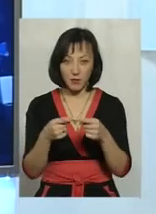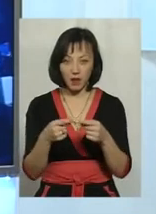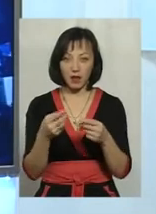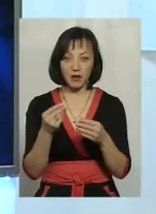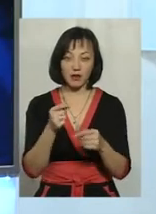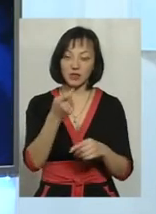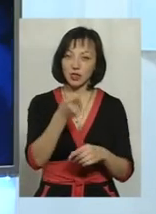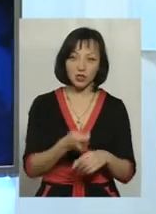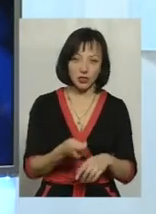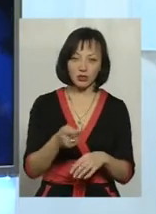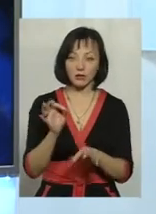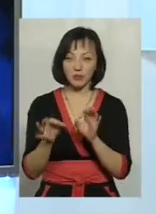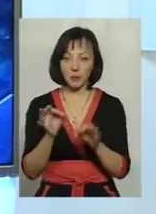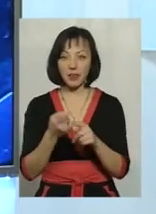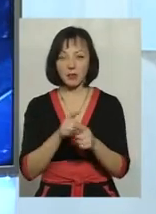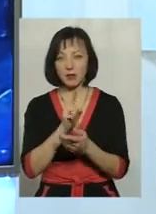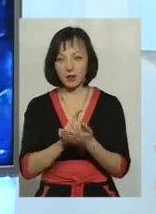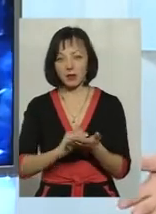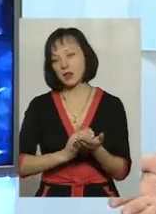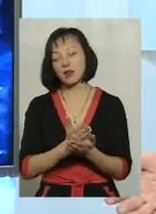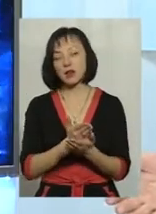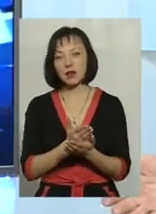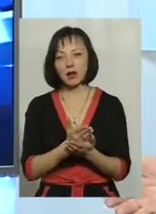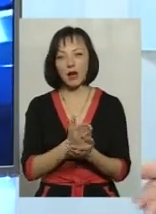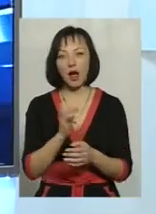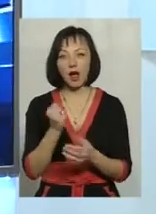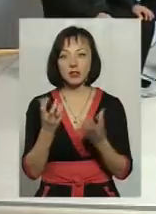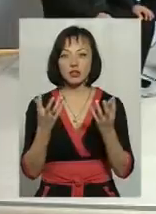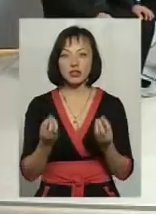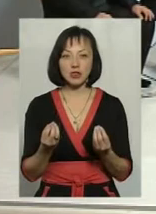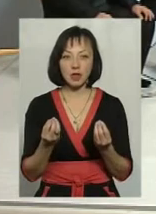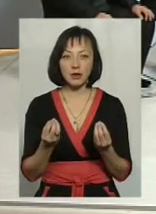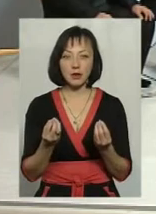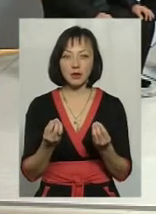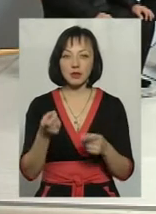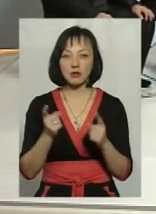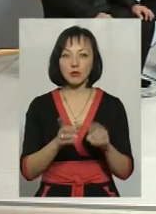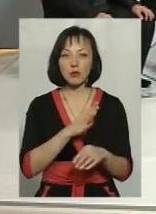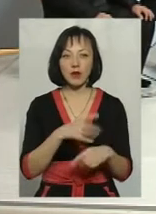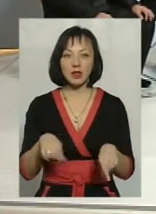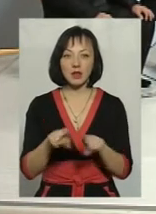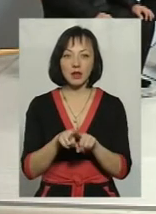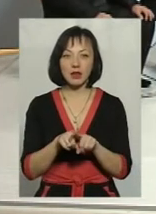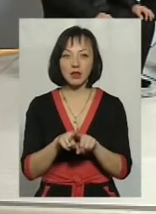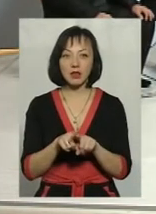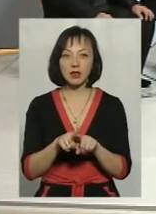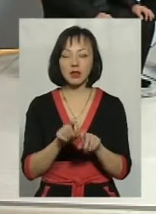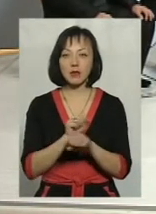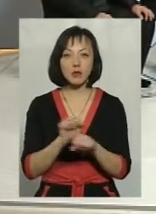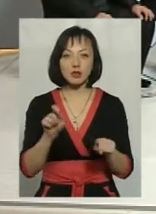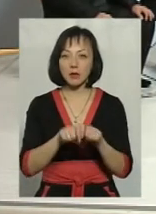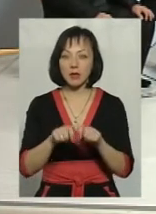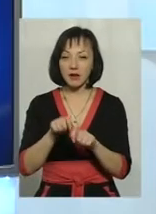не буде занижена, значить це повинен бути якісний. Ну, а ще дійсно буває так, що його і не можна